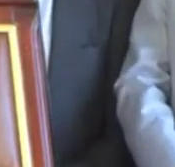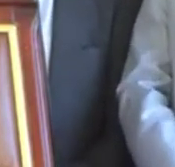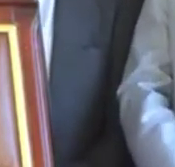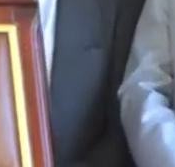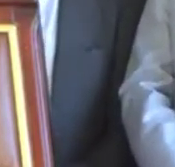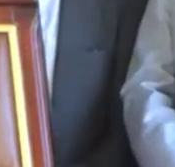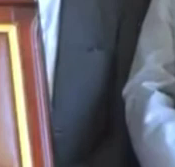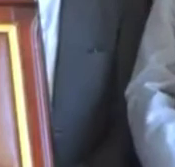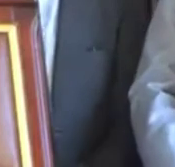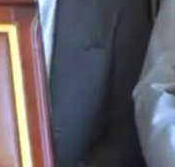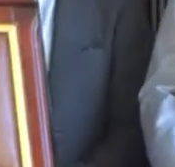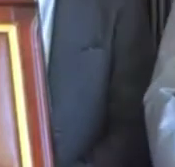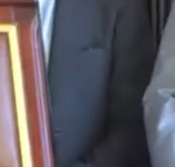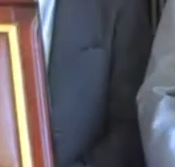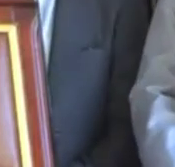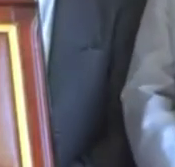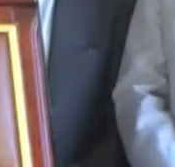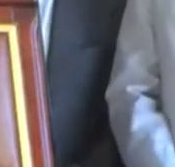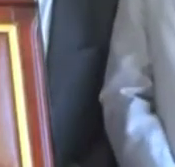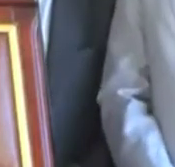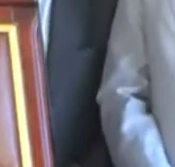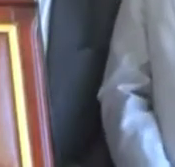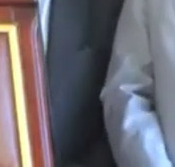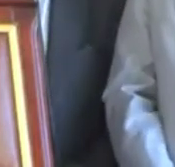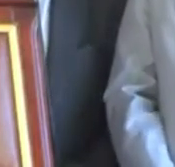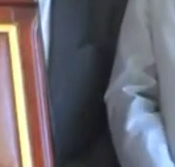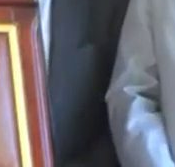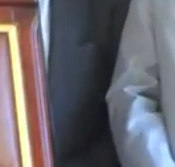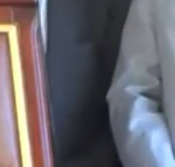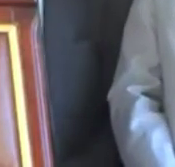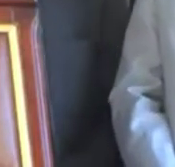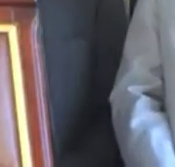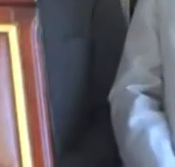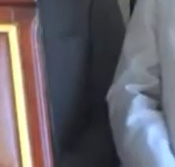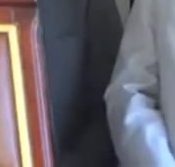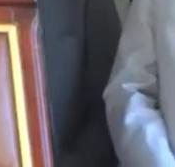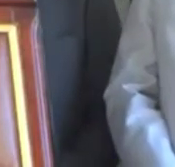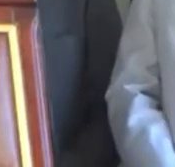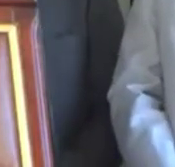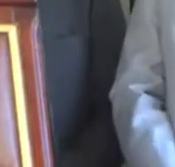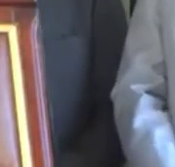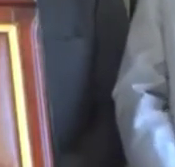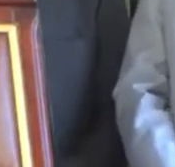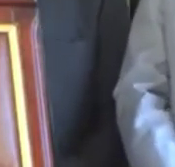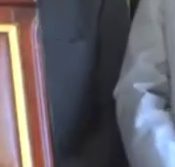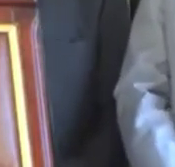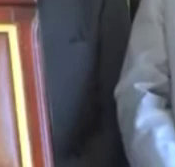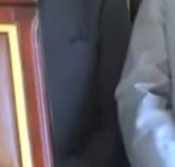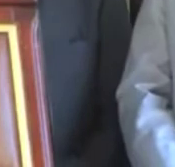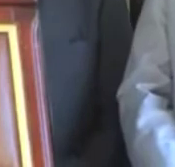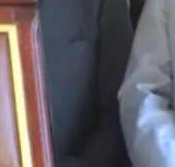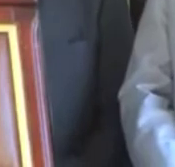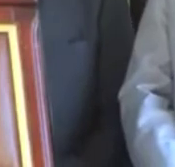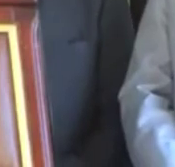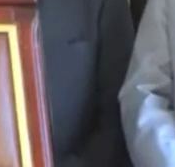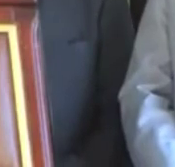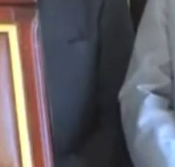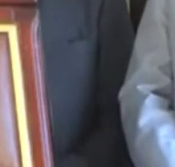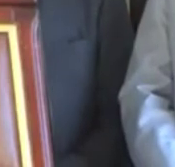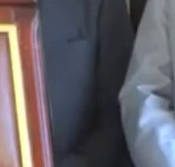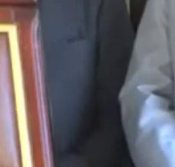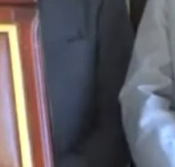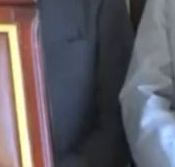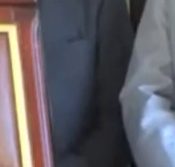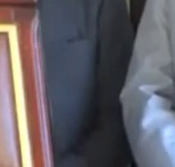wap dit nous exactement qui quantité pour opinion nationale et internationale qui quantité enregistrement